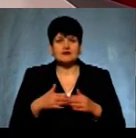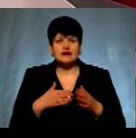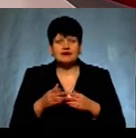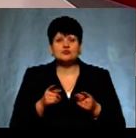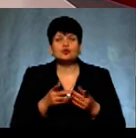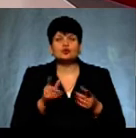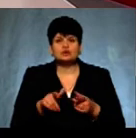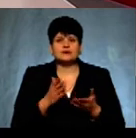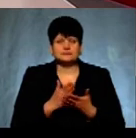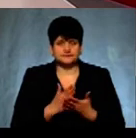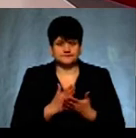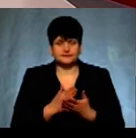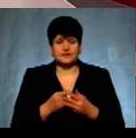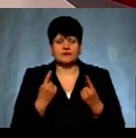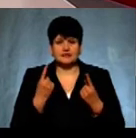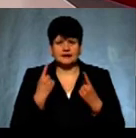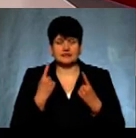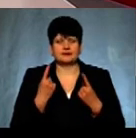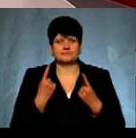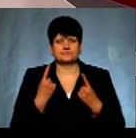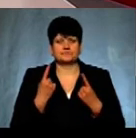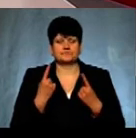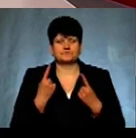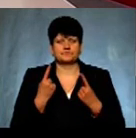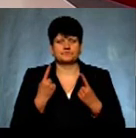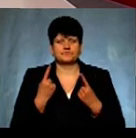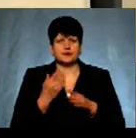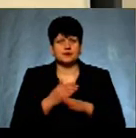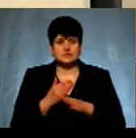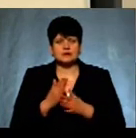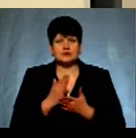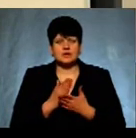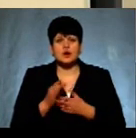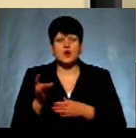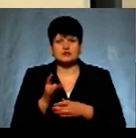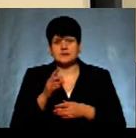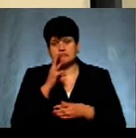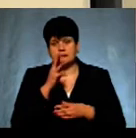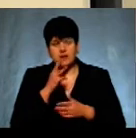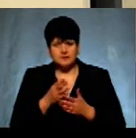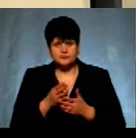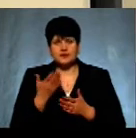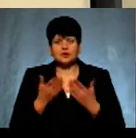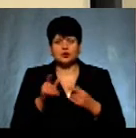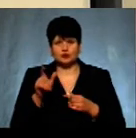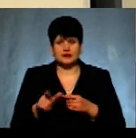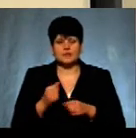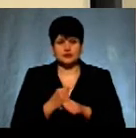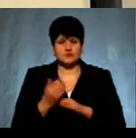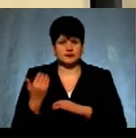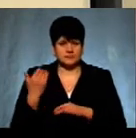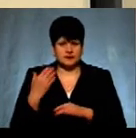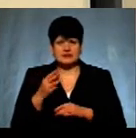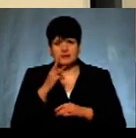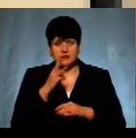Також вагомим внеском і вагомим таким елементом це є розмір заробітної плати. Якщо людина працювала, то заробітна плата